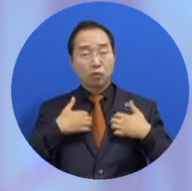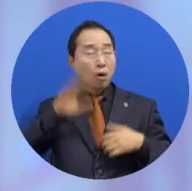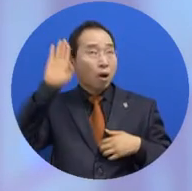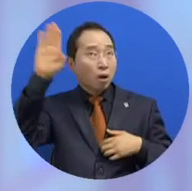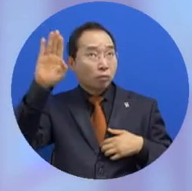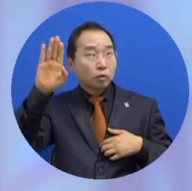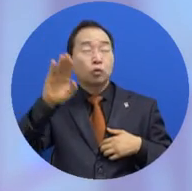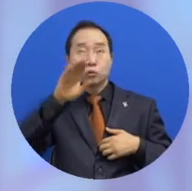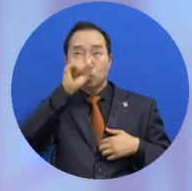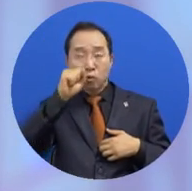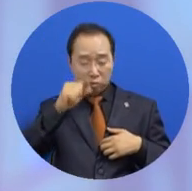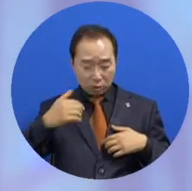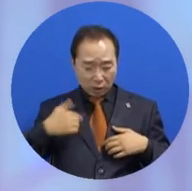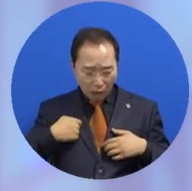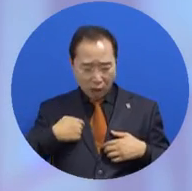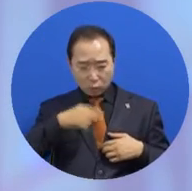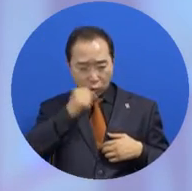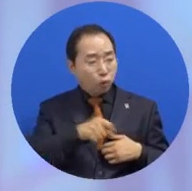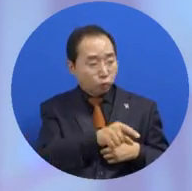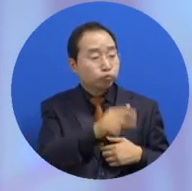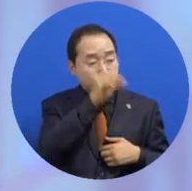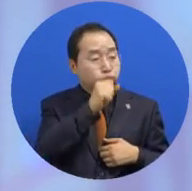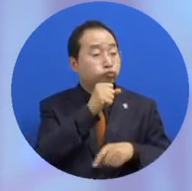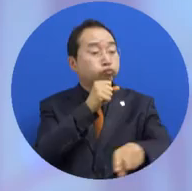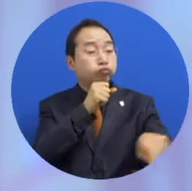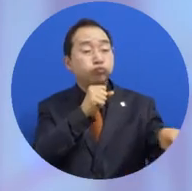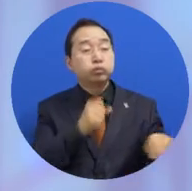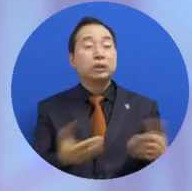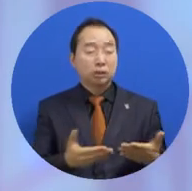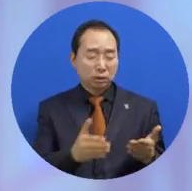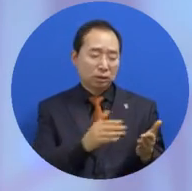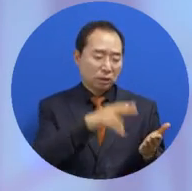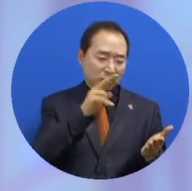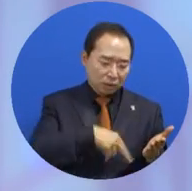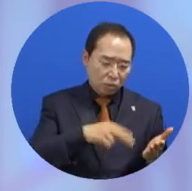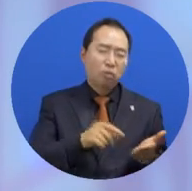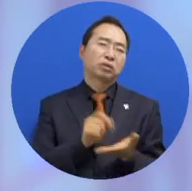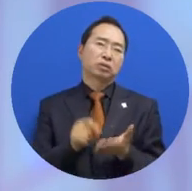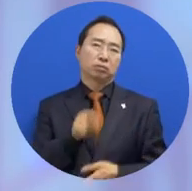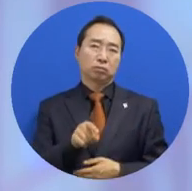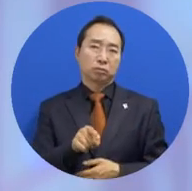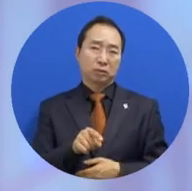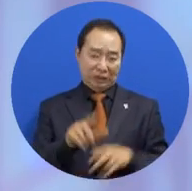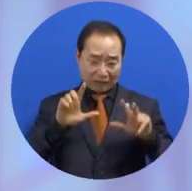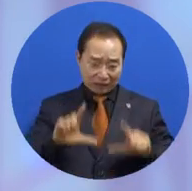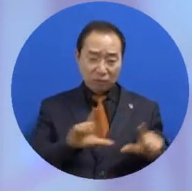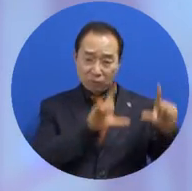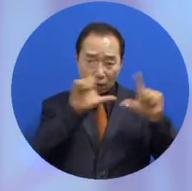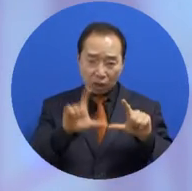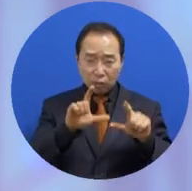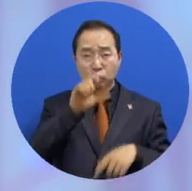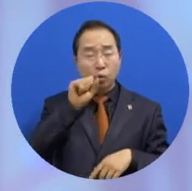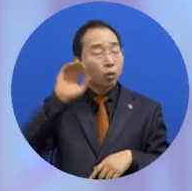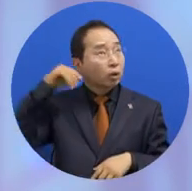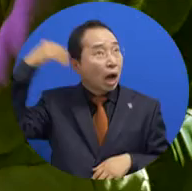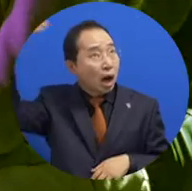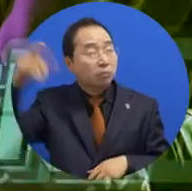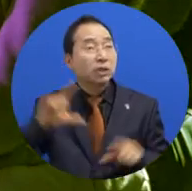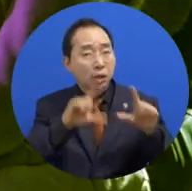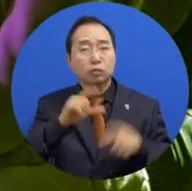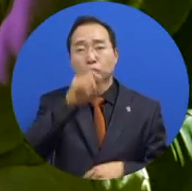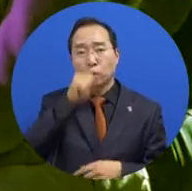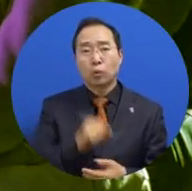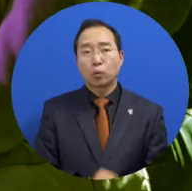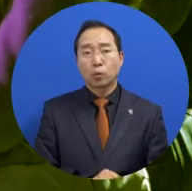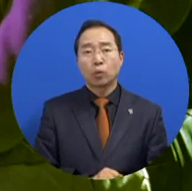지금도 좋고 나중에도 좋고 나에게도 좋고 누구에게도 이롭고 이번 생에도 좋고 다음 생에도 좋은